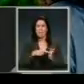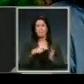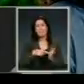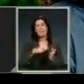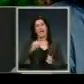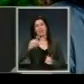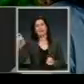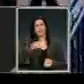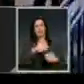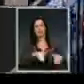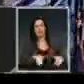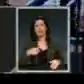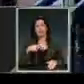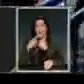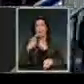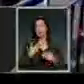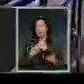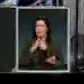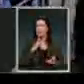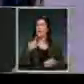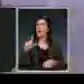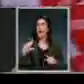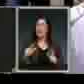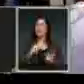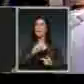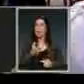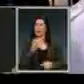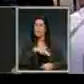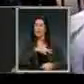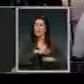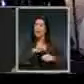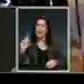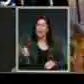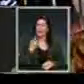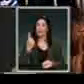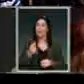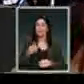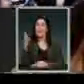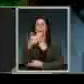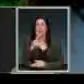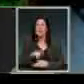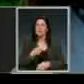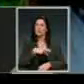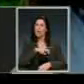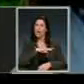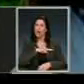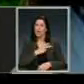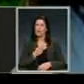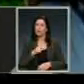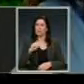לוקחים אחריות על שאר הנכים. המדינה יש לה אחריות לגבי מוגבלות הרבה יותר רחבה מאשר מי שהיא שלחה אותו לצבא.